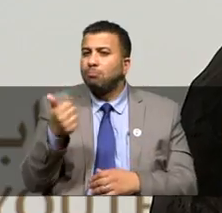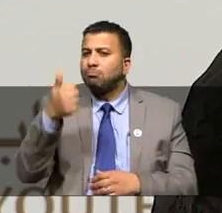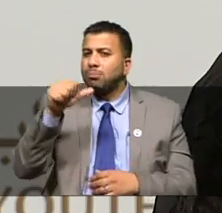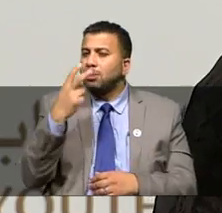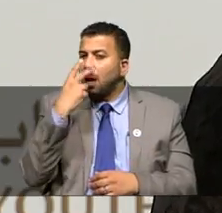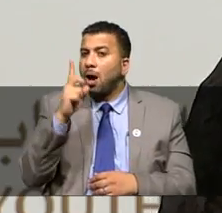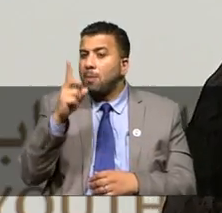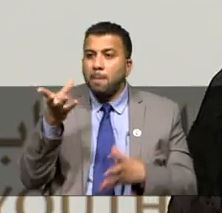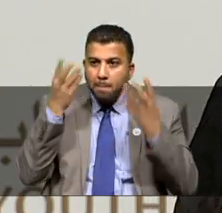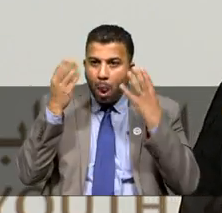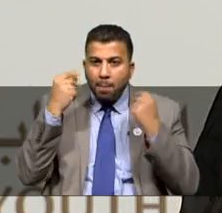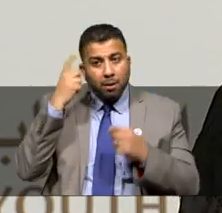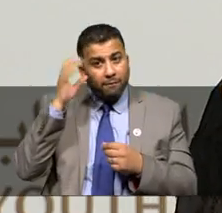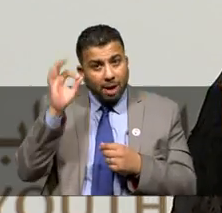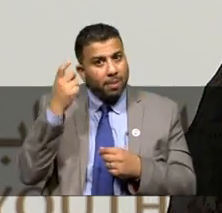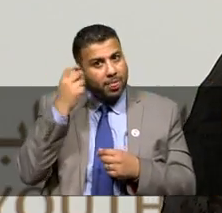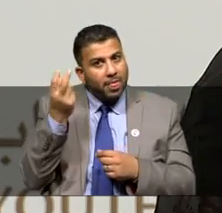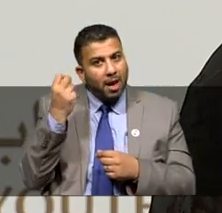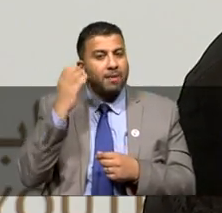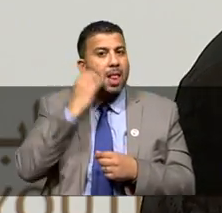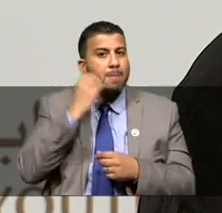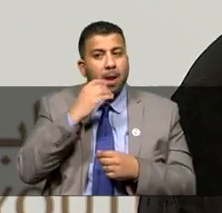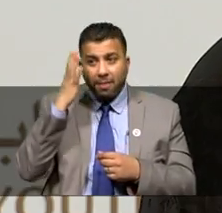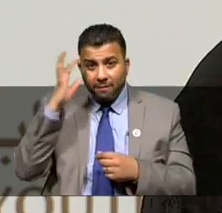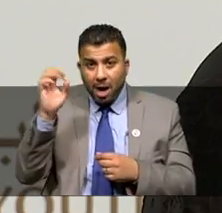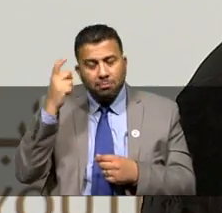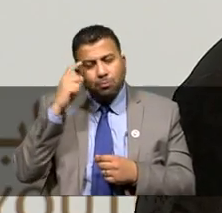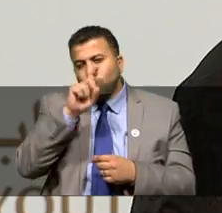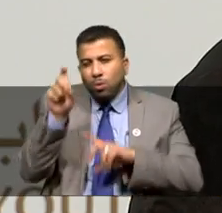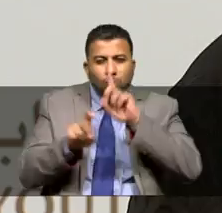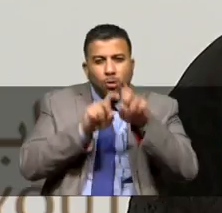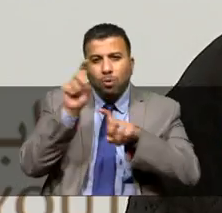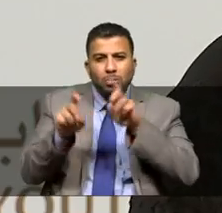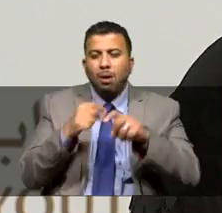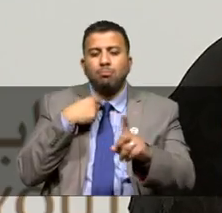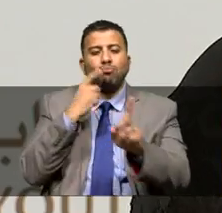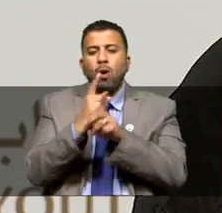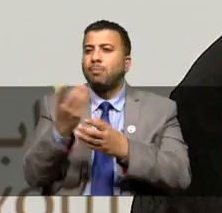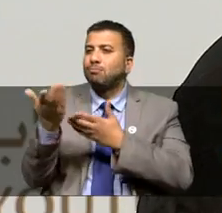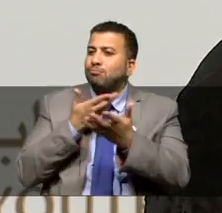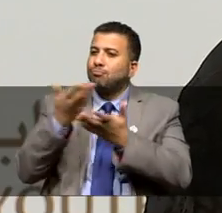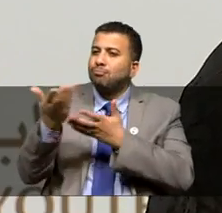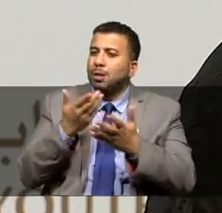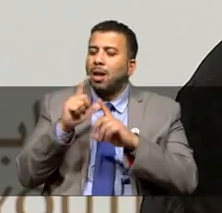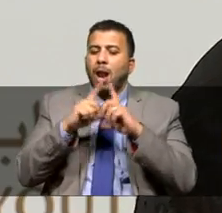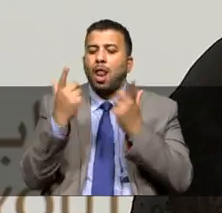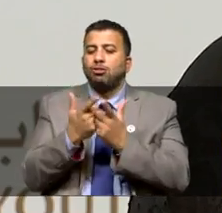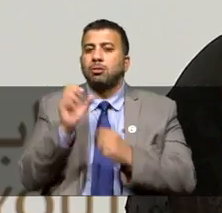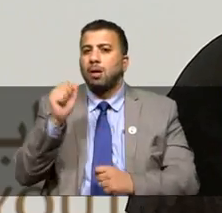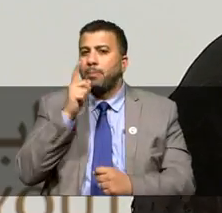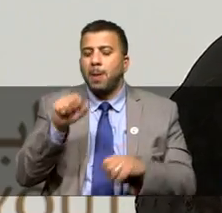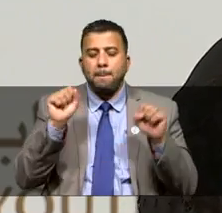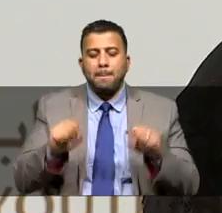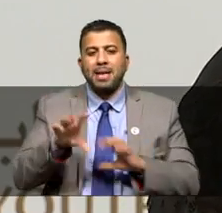تقييم المعلومات العامة عن ثقافتهم عن دولة الامارات، فيها تقييم المقابلات الفردية مع عدة لجان، منها لجان من